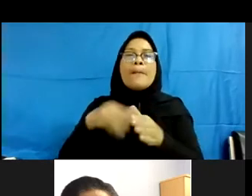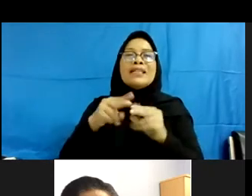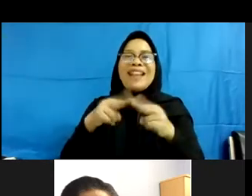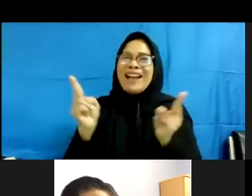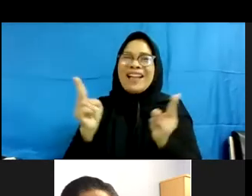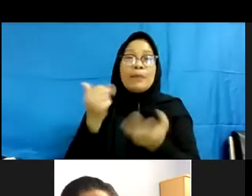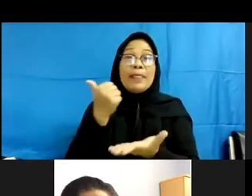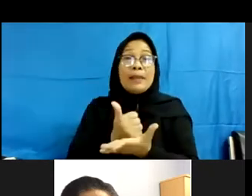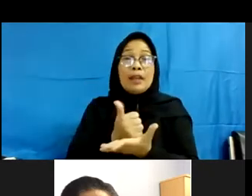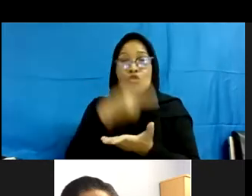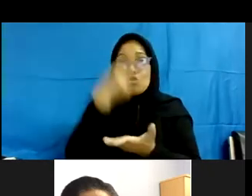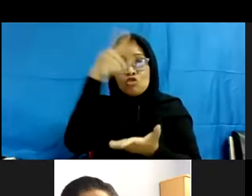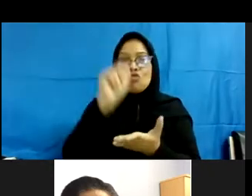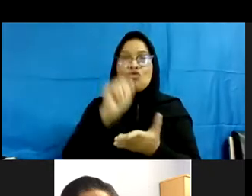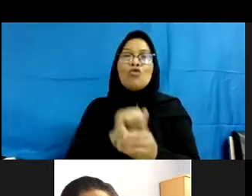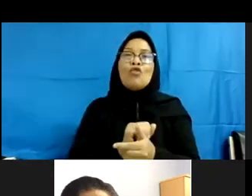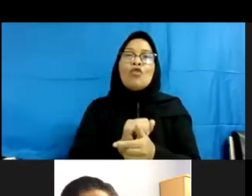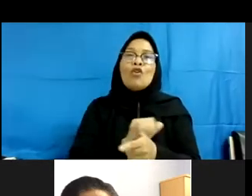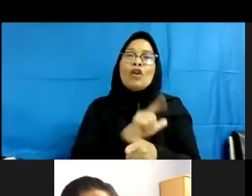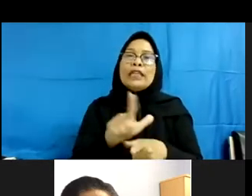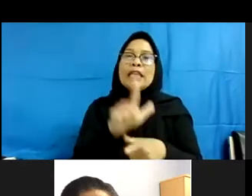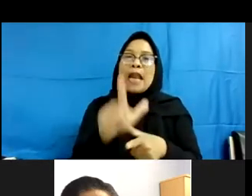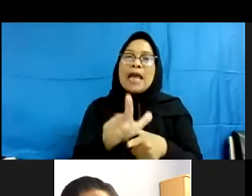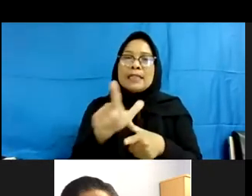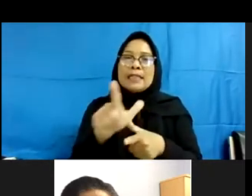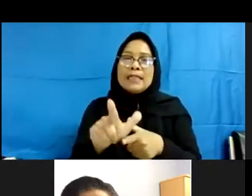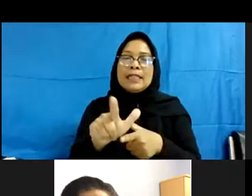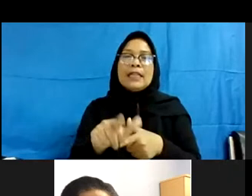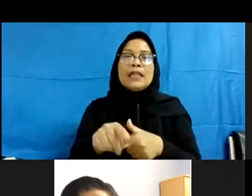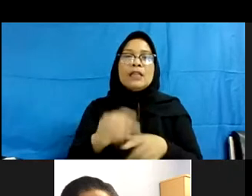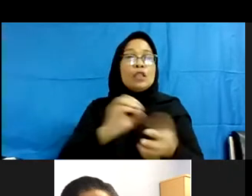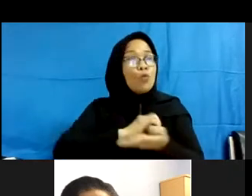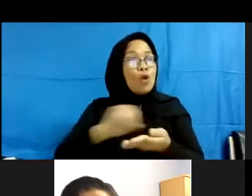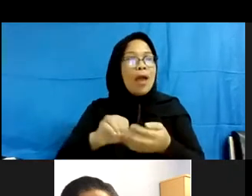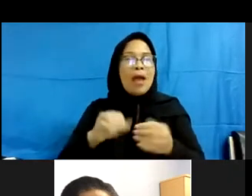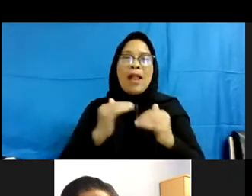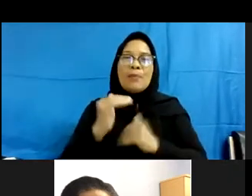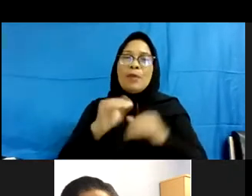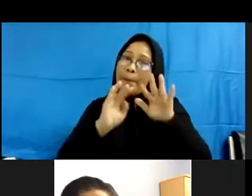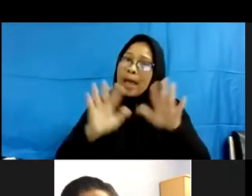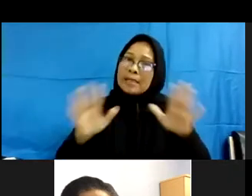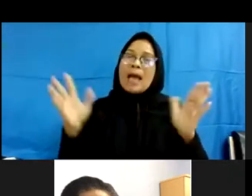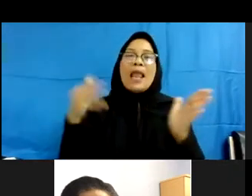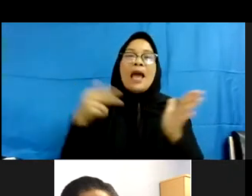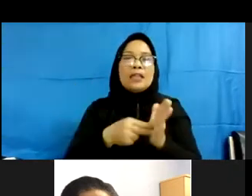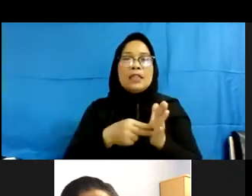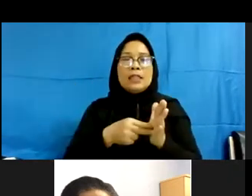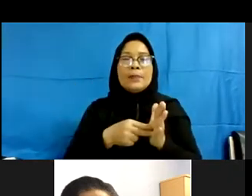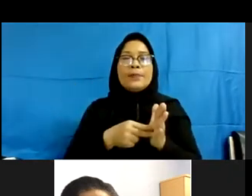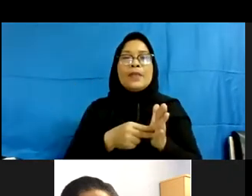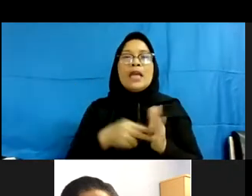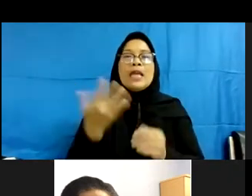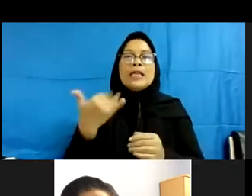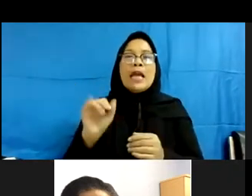kemampuan literasinya itu. Dan semoga juga ke depannya lebih banyak juga memproduksi buku versi audio dan juga elektronik ya, yang PDF